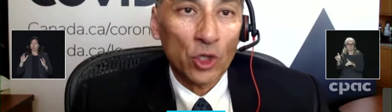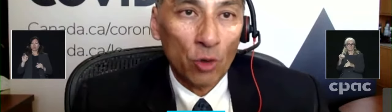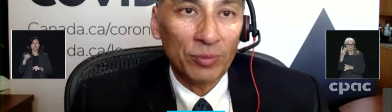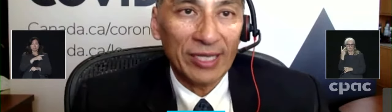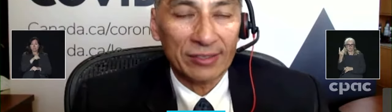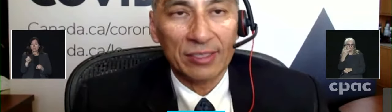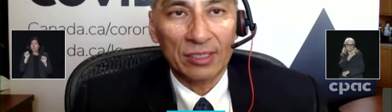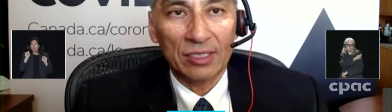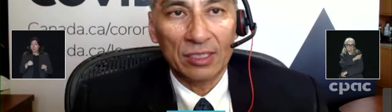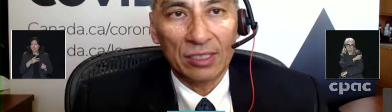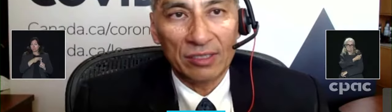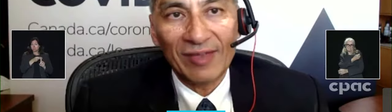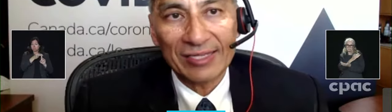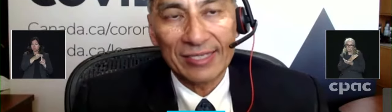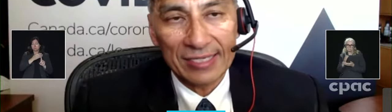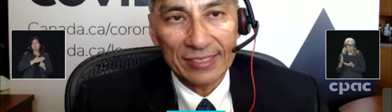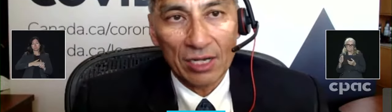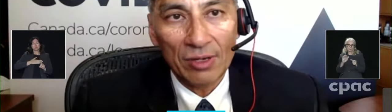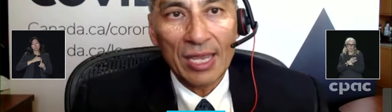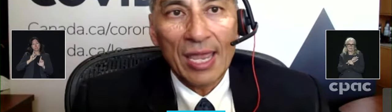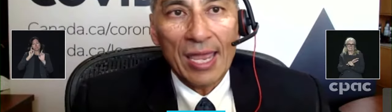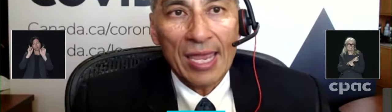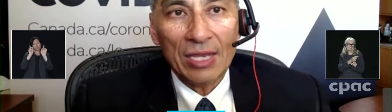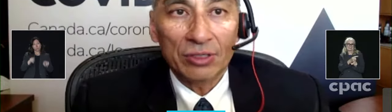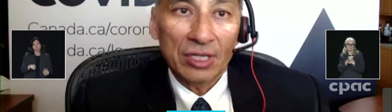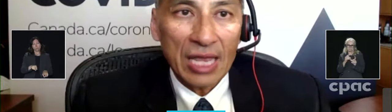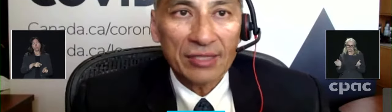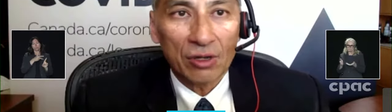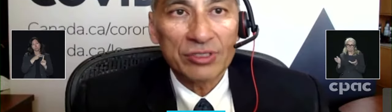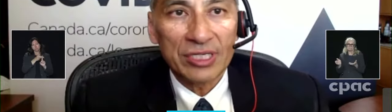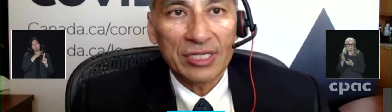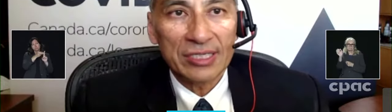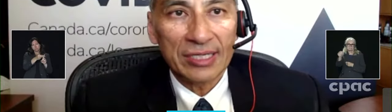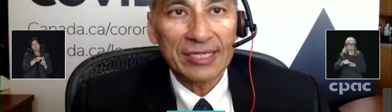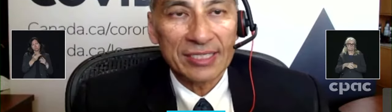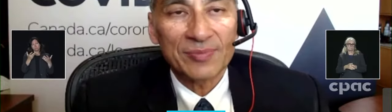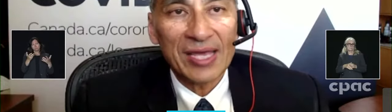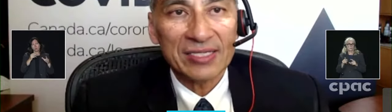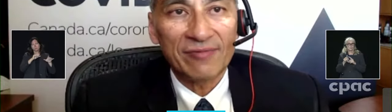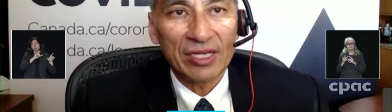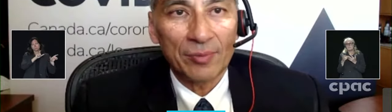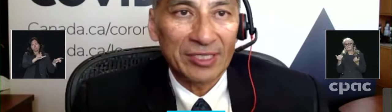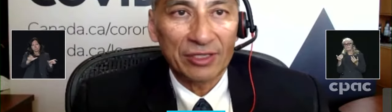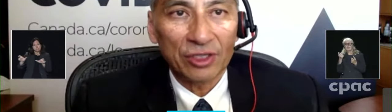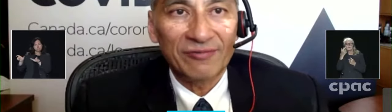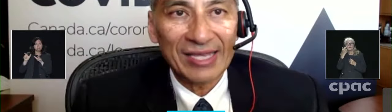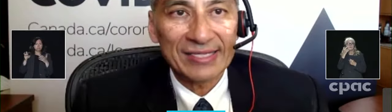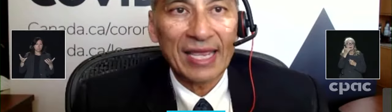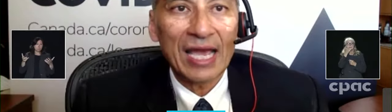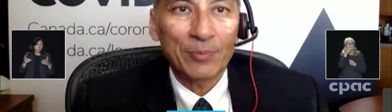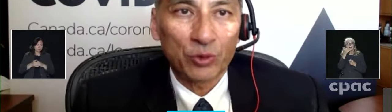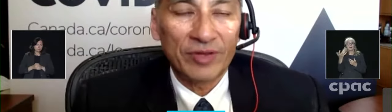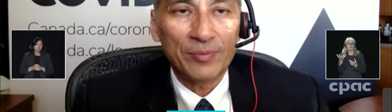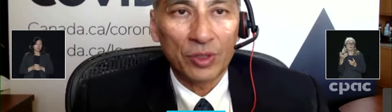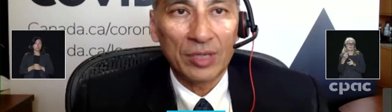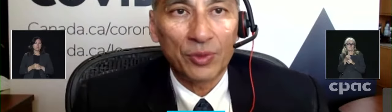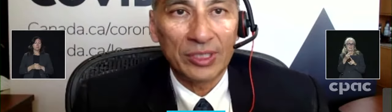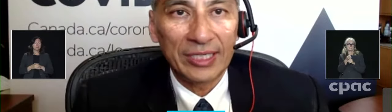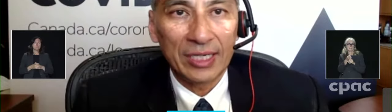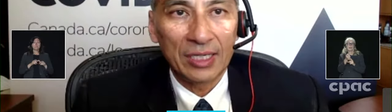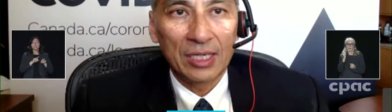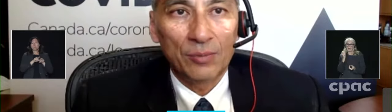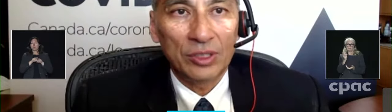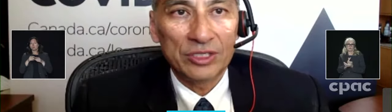une série complète de vaccination. Et on attend aussi qu'est-ce qui se passe avec peut-être un vaccin approuvé pour